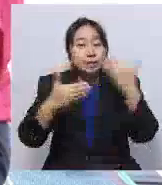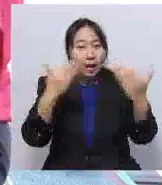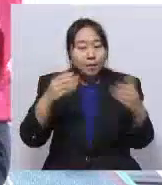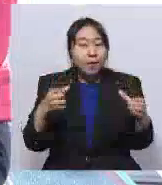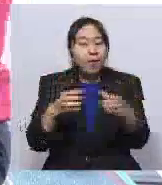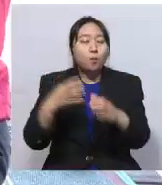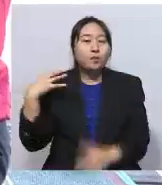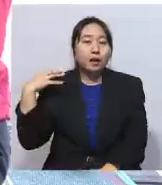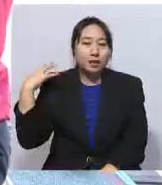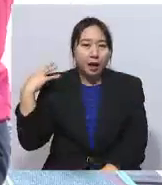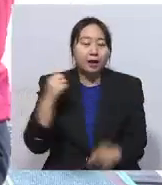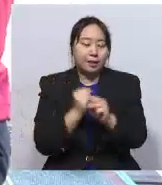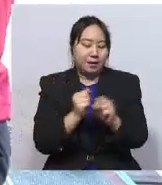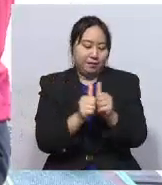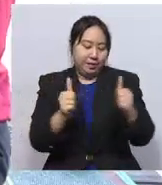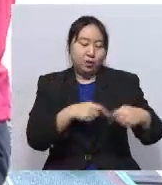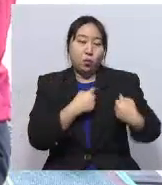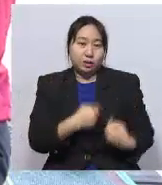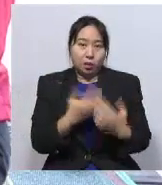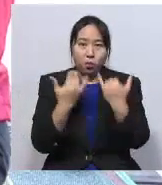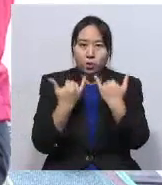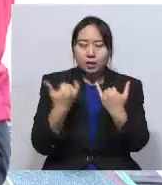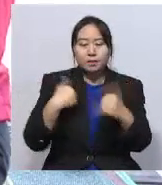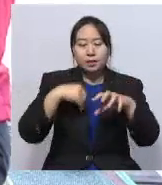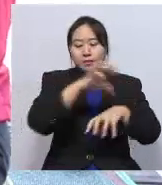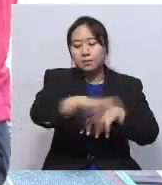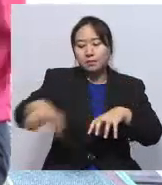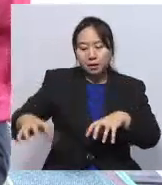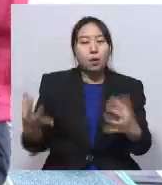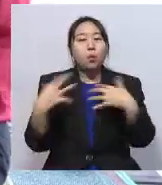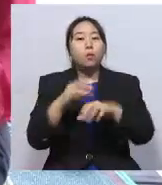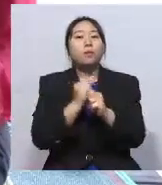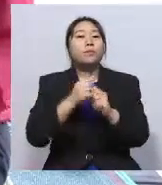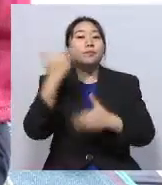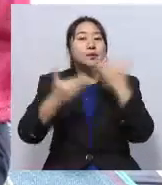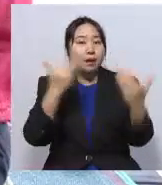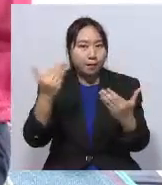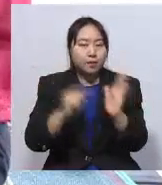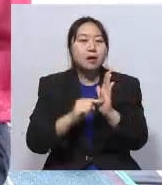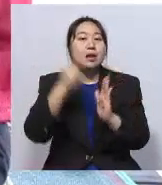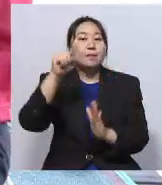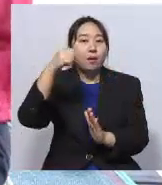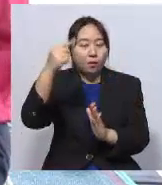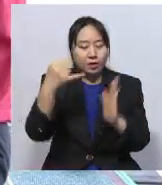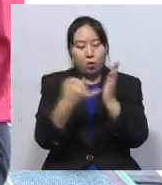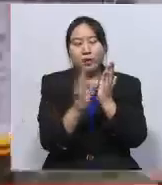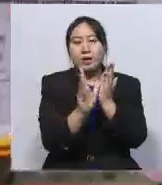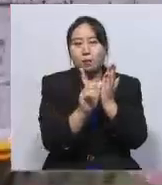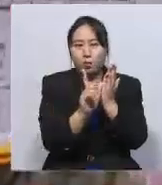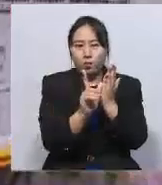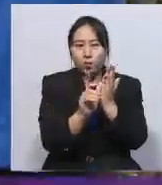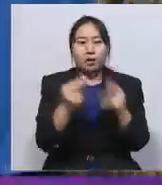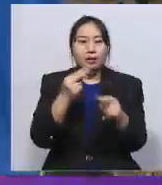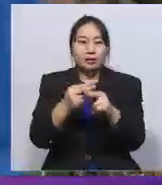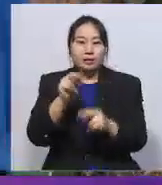ของกลุ่มจิตอาสาเราทำความดีด้วยหัวใจนะคะซึ่งวันนี้ยังคงมีหลายพื้นที่ที่ร่วมกันทำกิจกรรมเริ่มจังหวัดแรกที่จังหวัดชัยภูมิค่ะนายณ